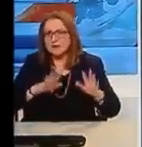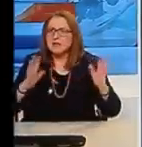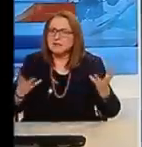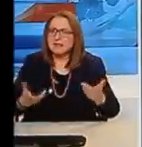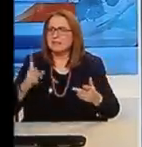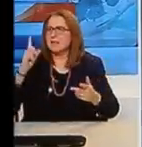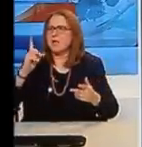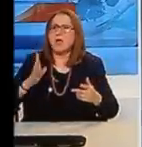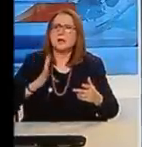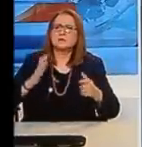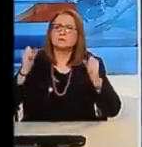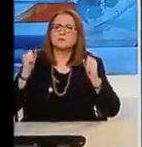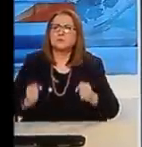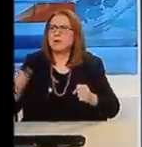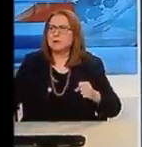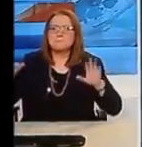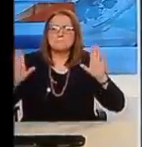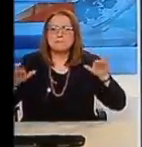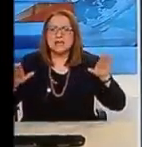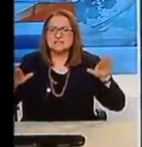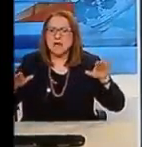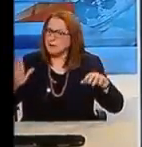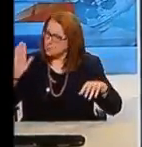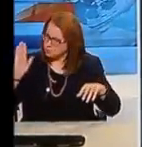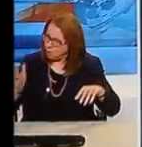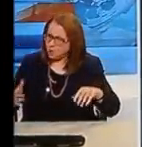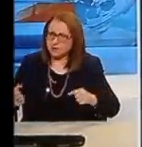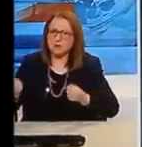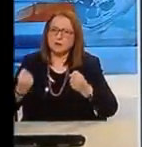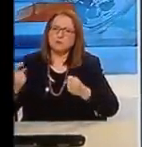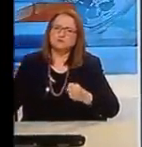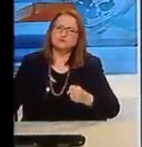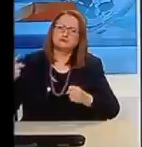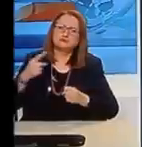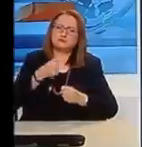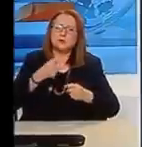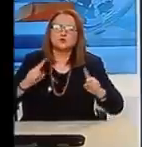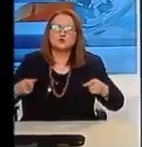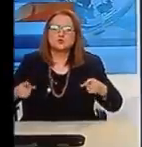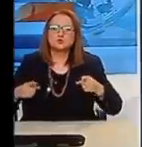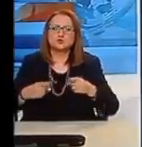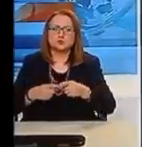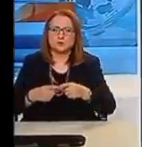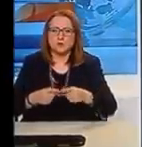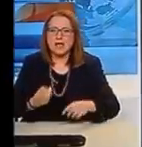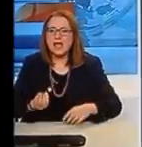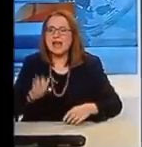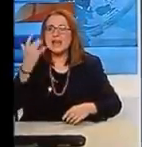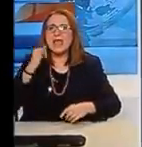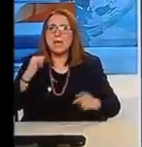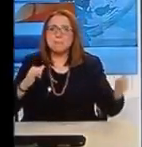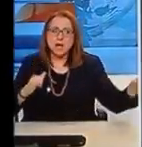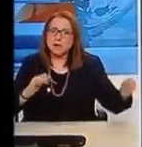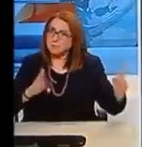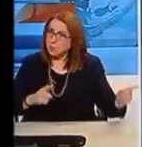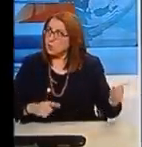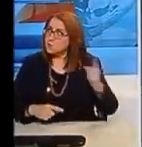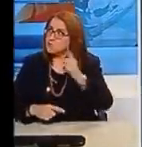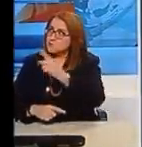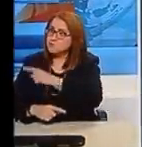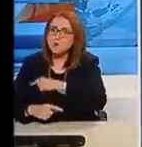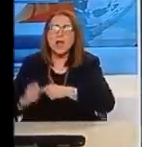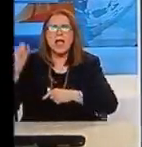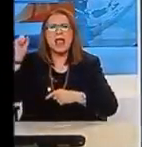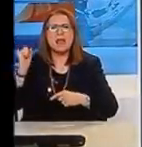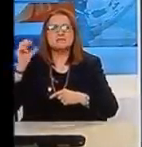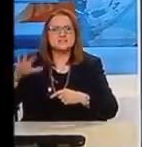της Δυτικής Αθήνας, από το Περιστέρι, μπορεί να μετακινηθεί στο Σούνιο. Ο κάτοικος της Νέας Μάκρης μπορεί να πάει στη Μάνδρα. Ο κάτοικος του